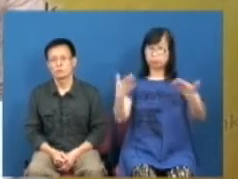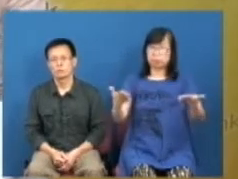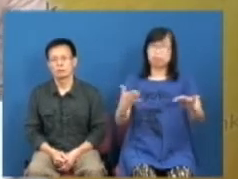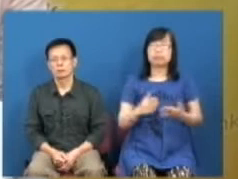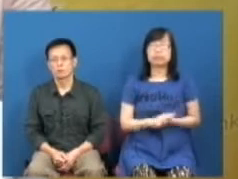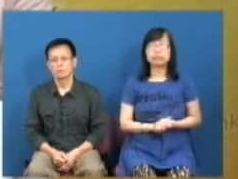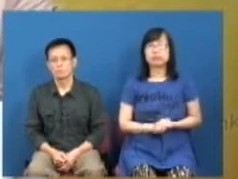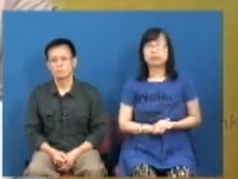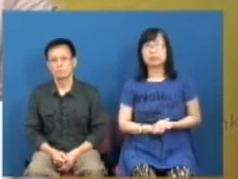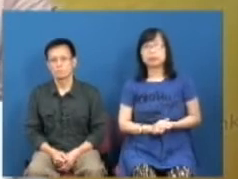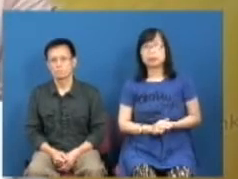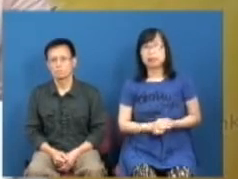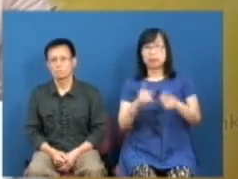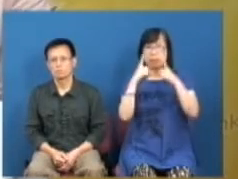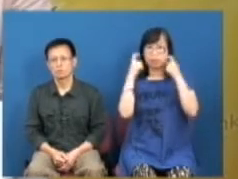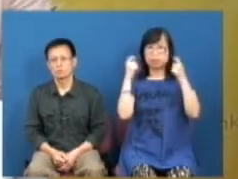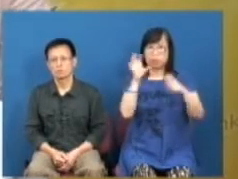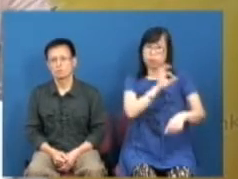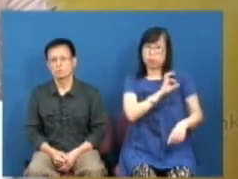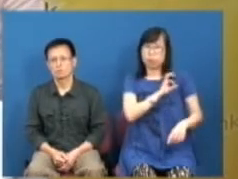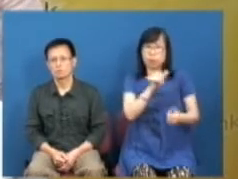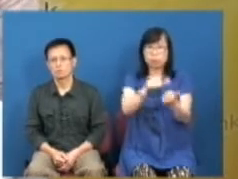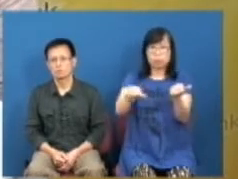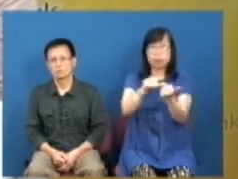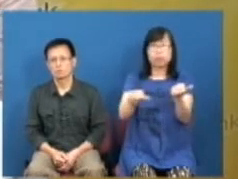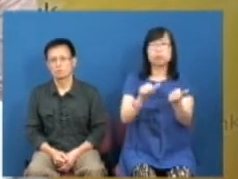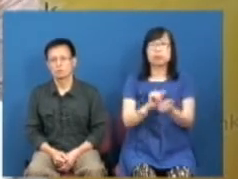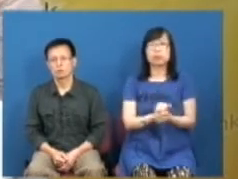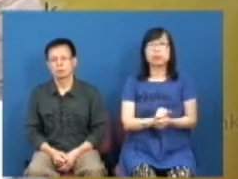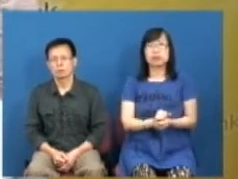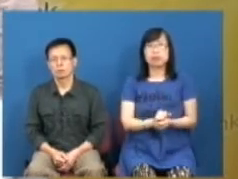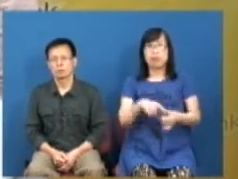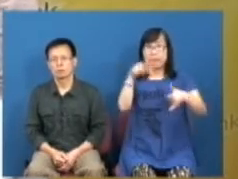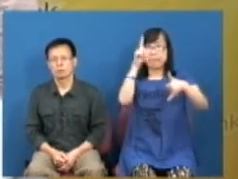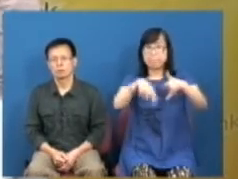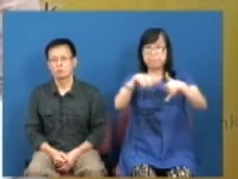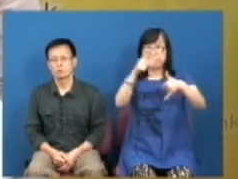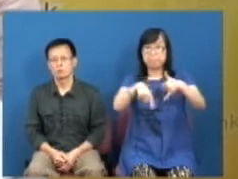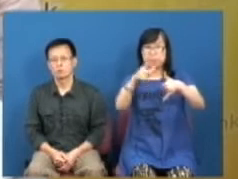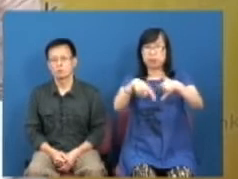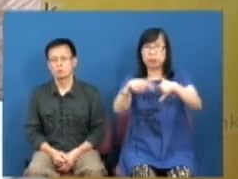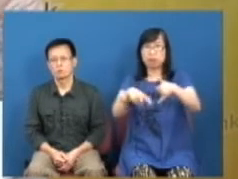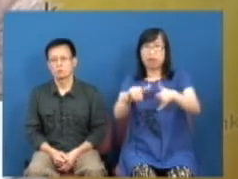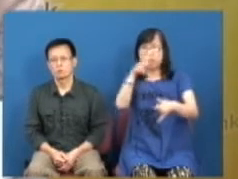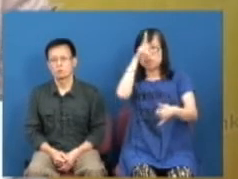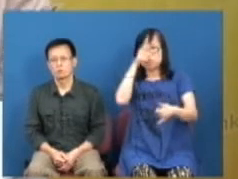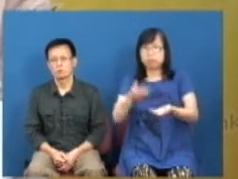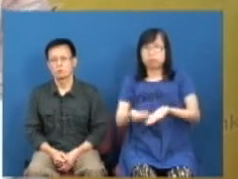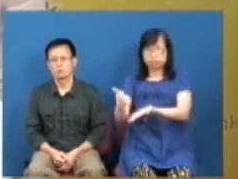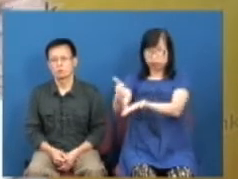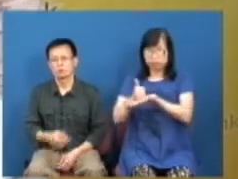係同埋咧城規會嘅委員咧，即係個個都係嚇政府委任啊嘛。